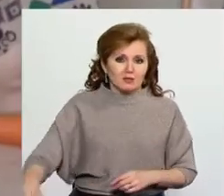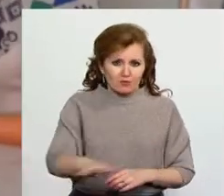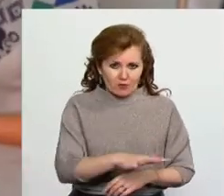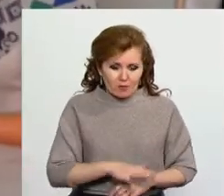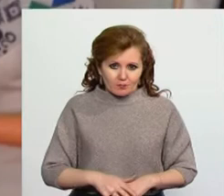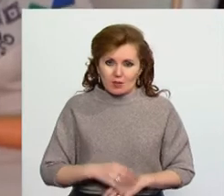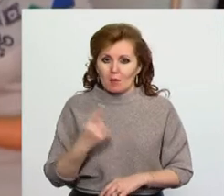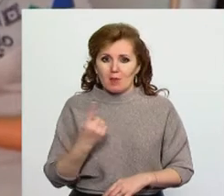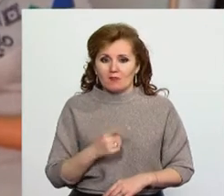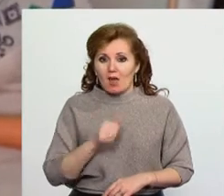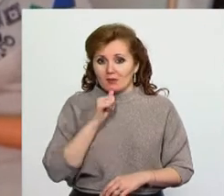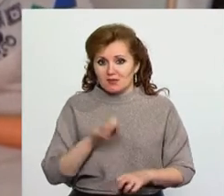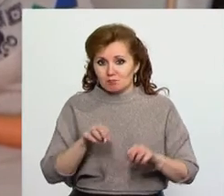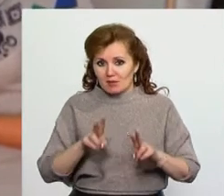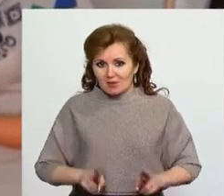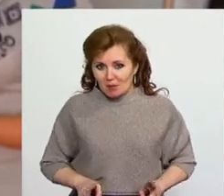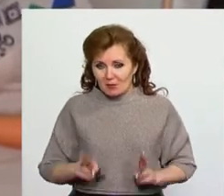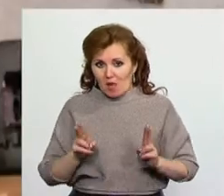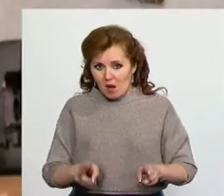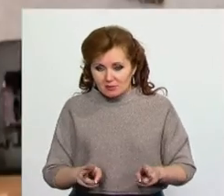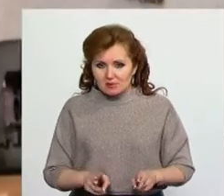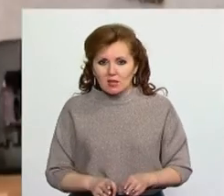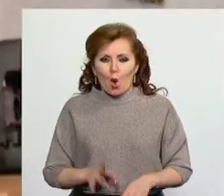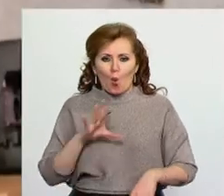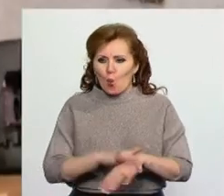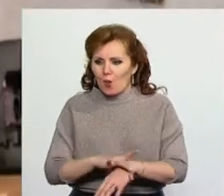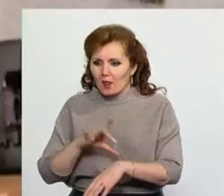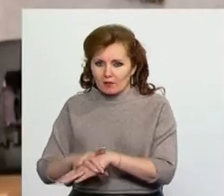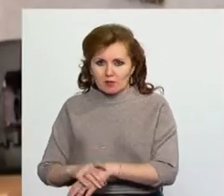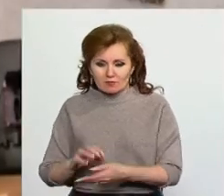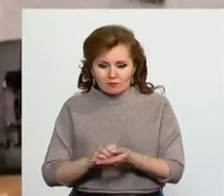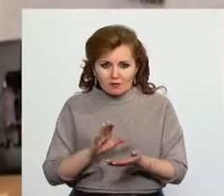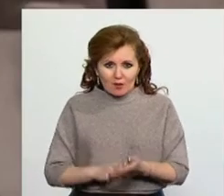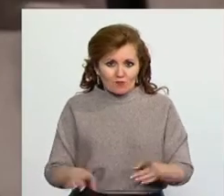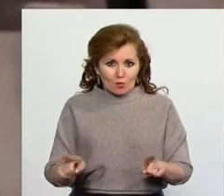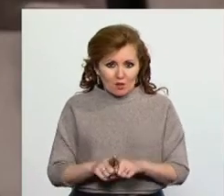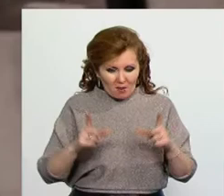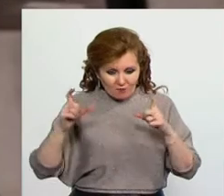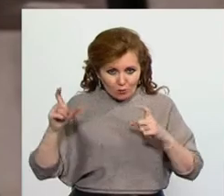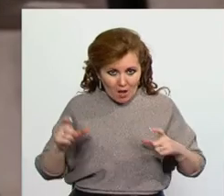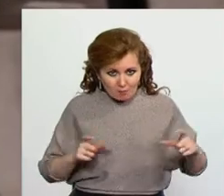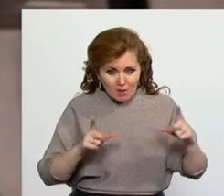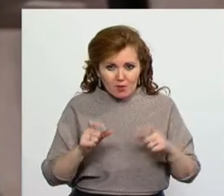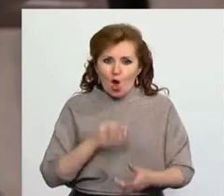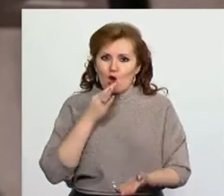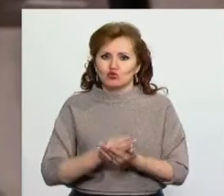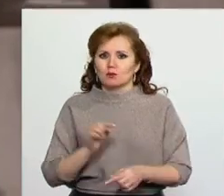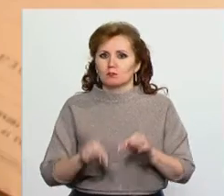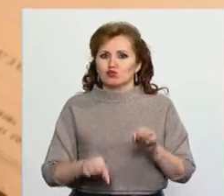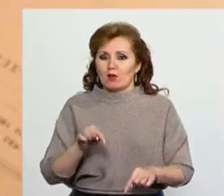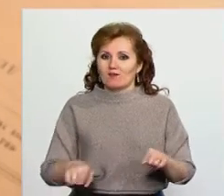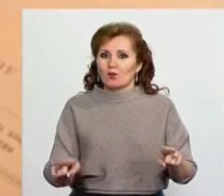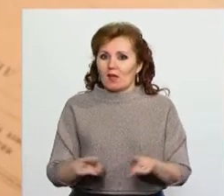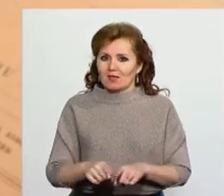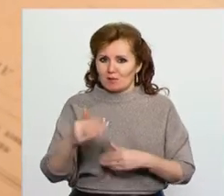Первые эксперты-криминалисты Сарапульской милиции улики фиксировали вот такими фотоаппаратами. Отчеты печатали вот на